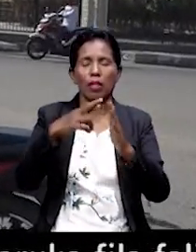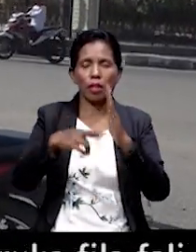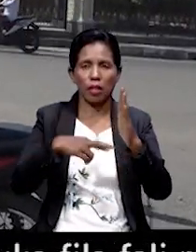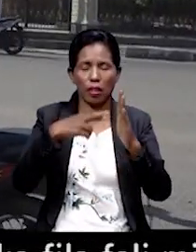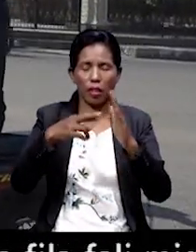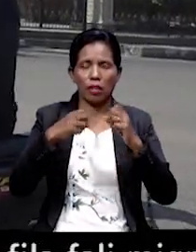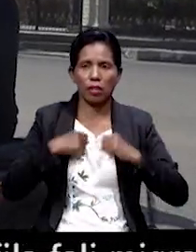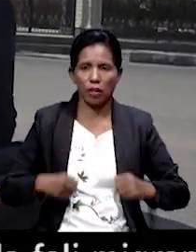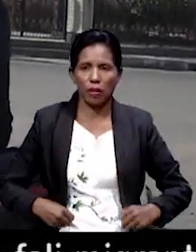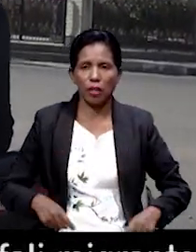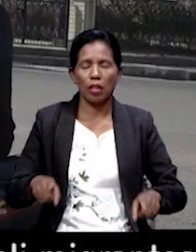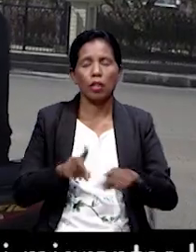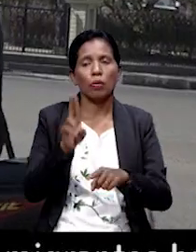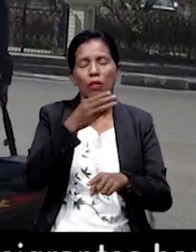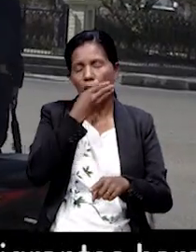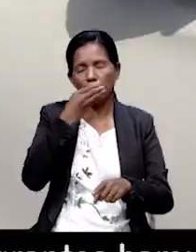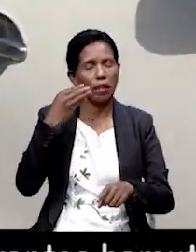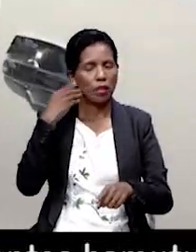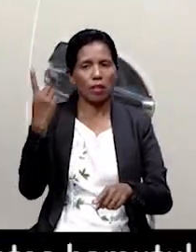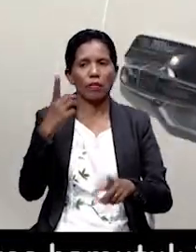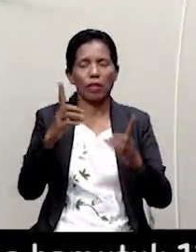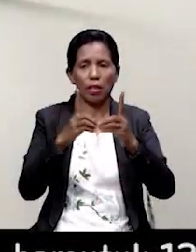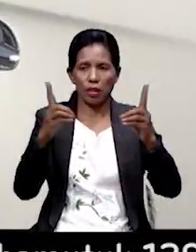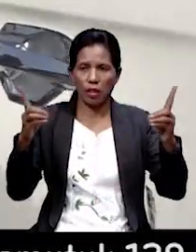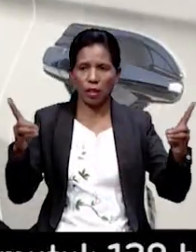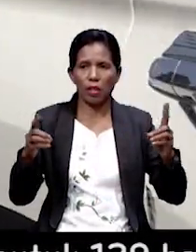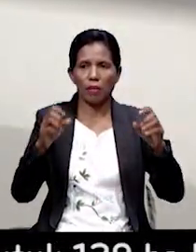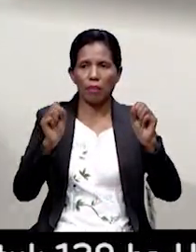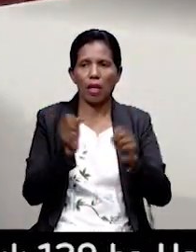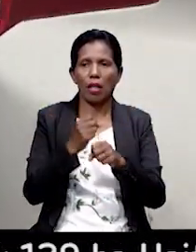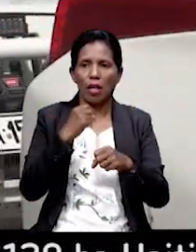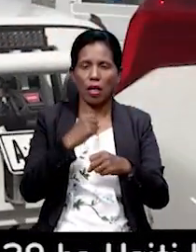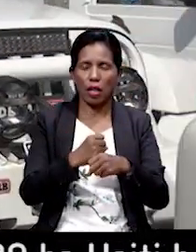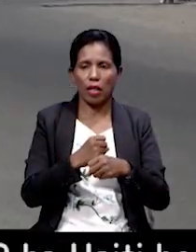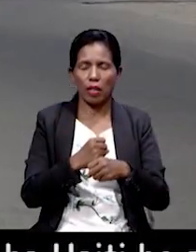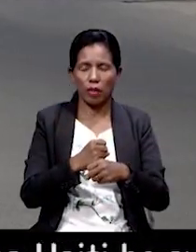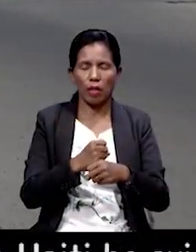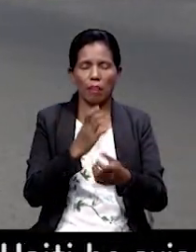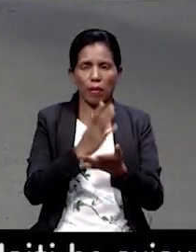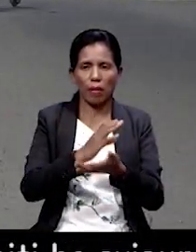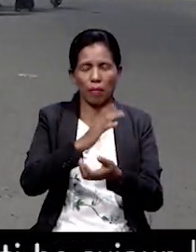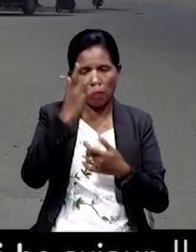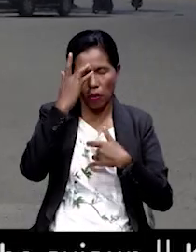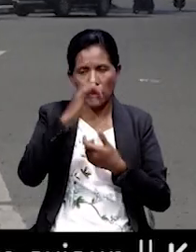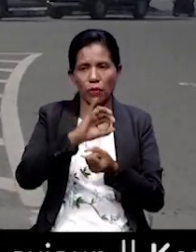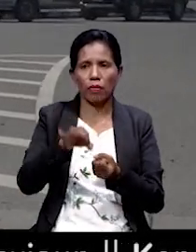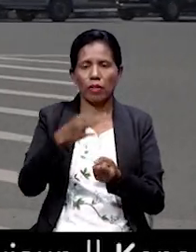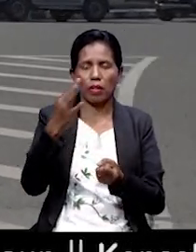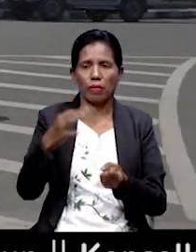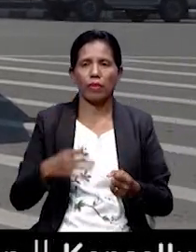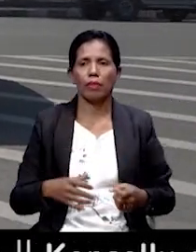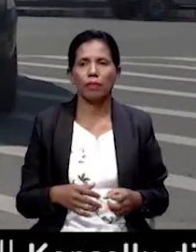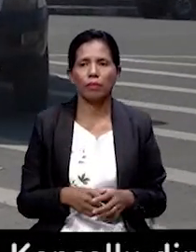protokolu Saudi hanesan uja maskra no manteng distansi sosial ho dibele halau prevensaun basurtu COVID-19. Na peleong Xavier, Justinia